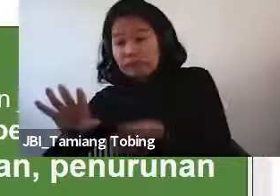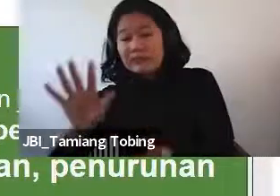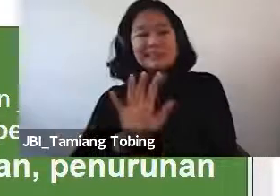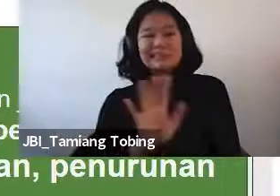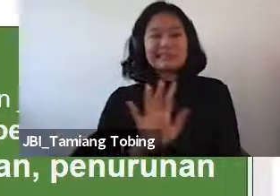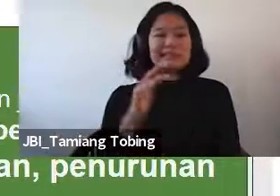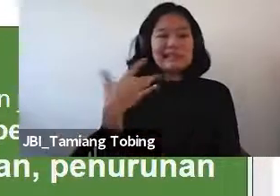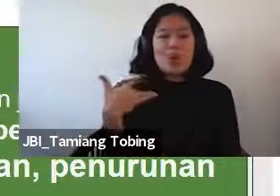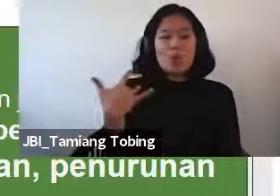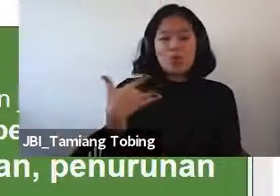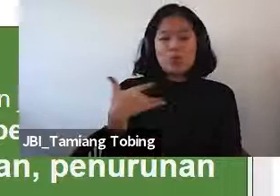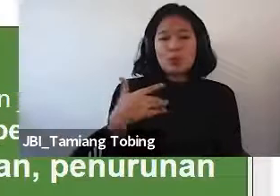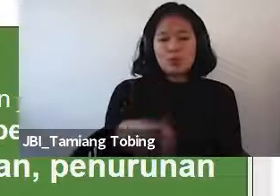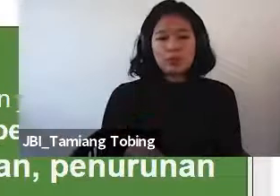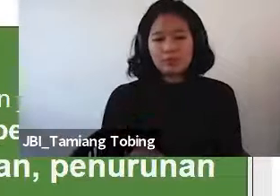Jadi